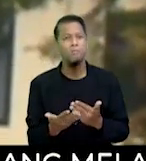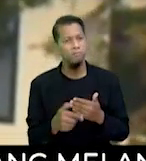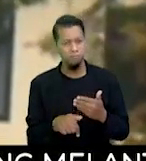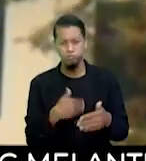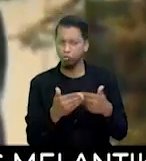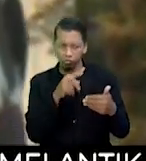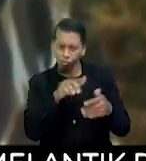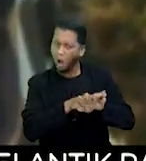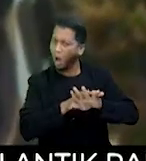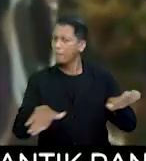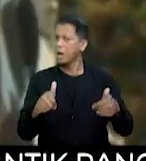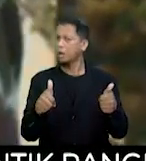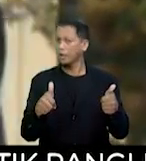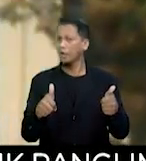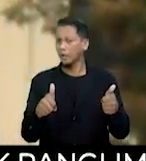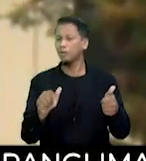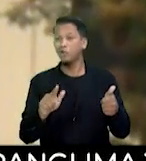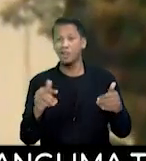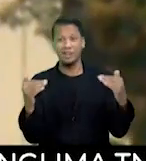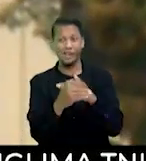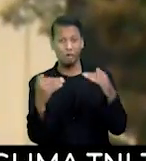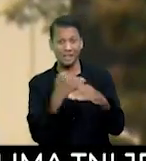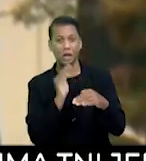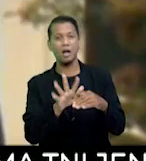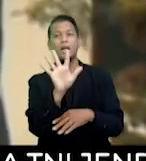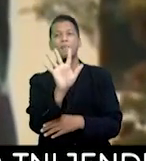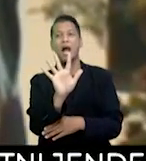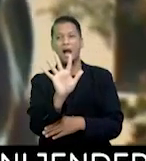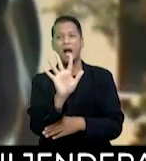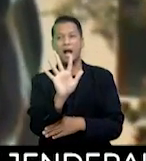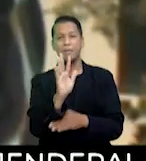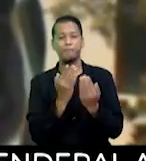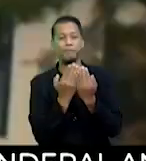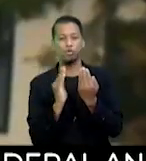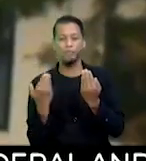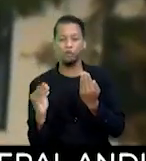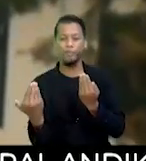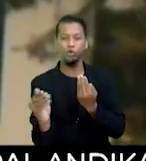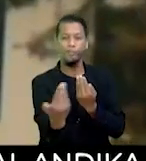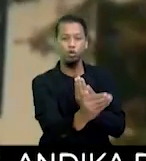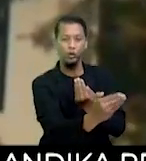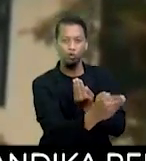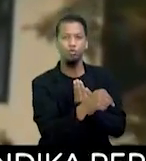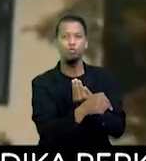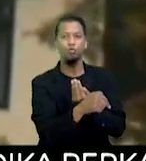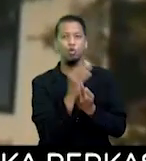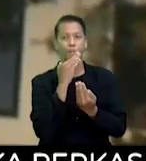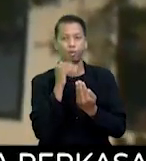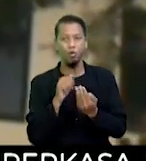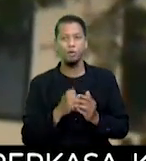jalur lalu lintas, dari 5 pintu masuk yang ada di Pulau Lombok. Prinsipnya